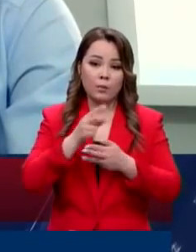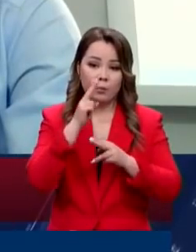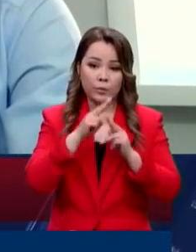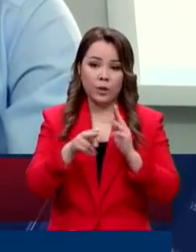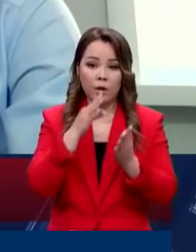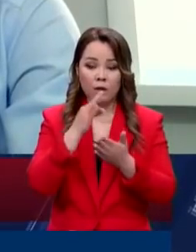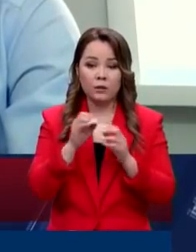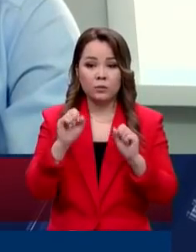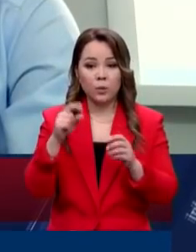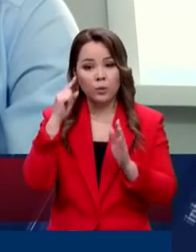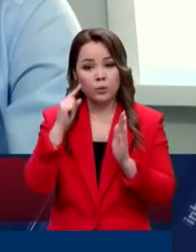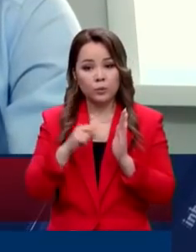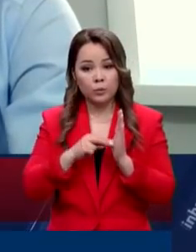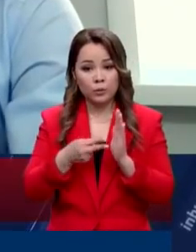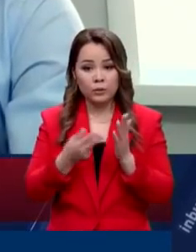дейсіз?